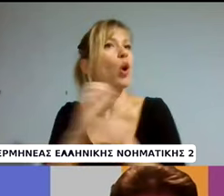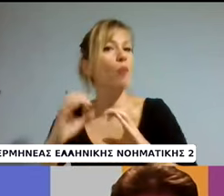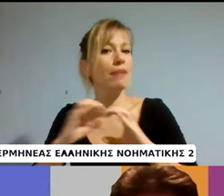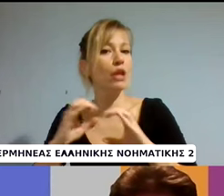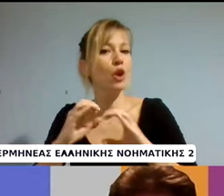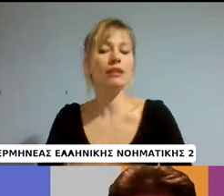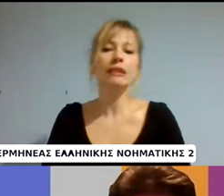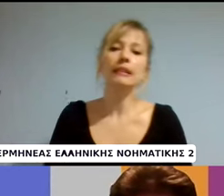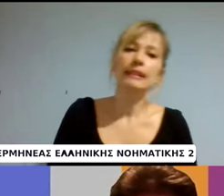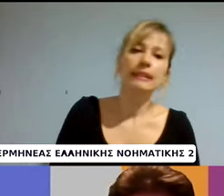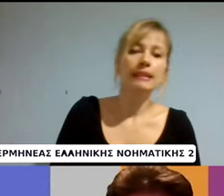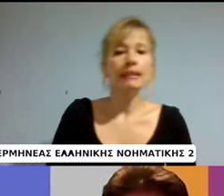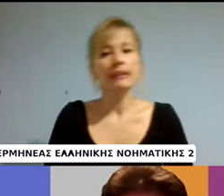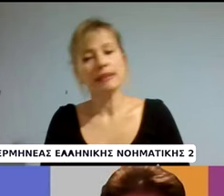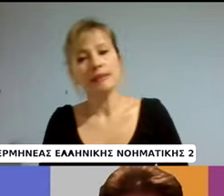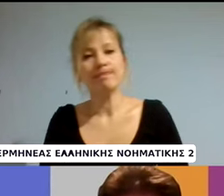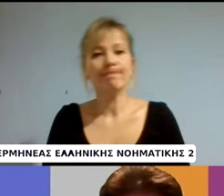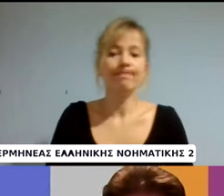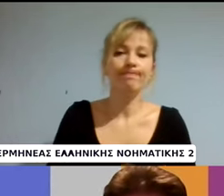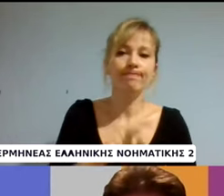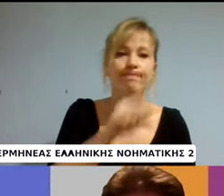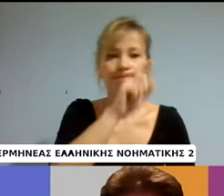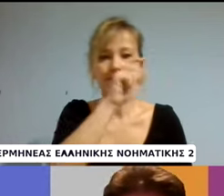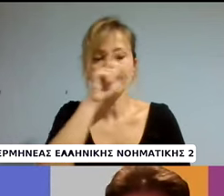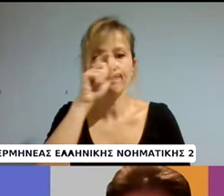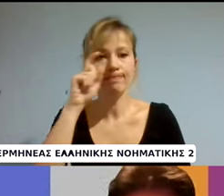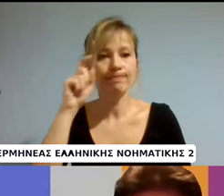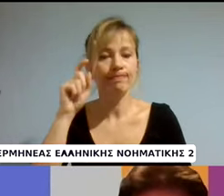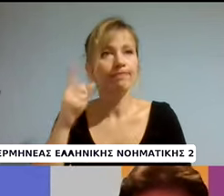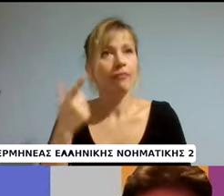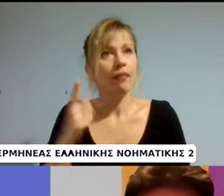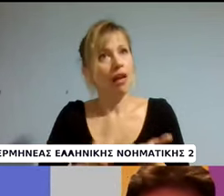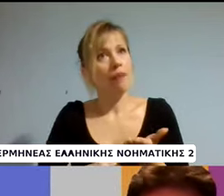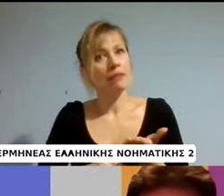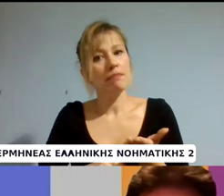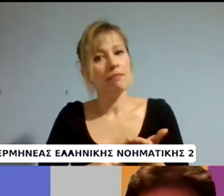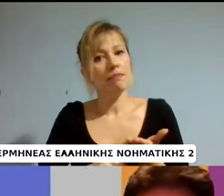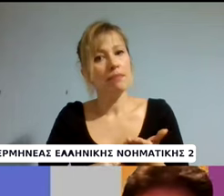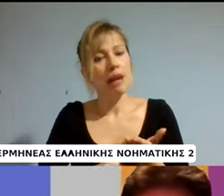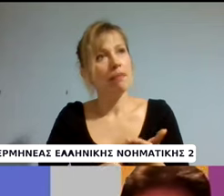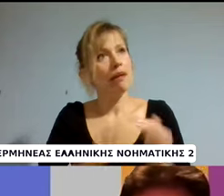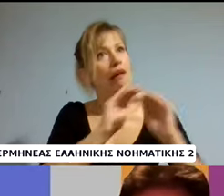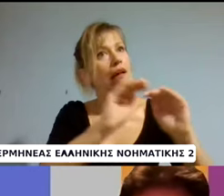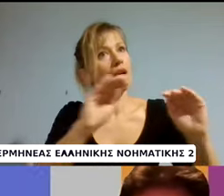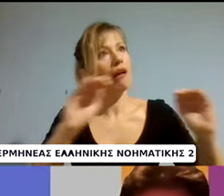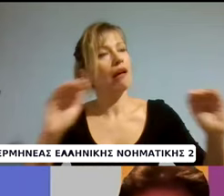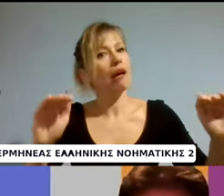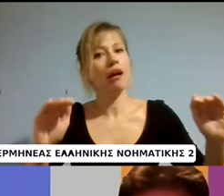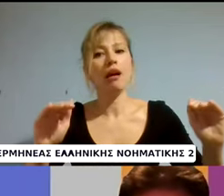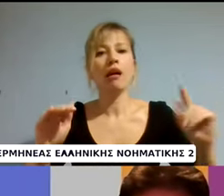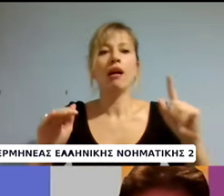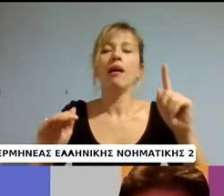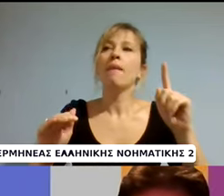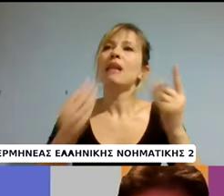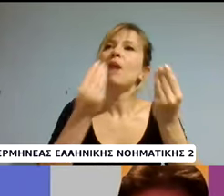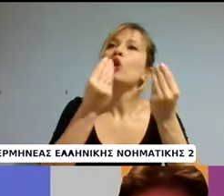Είναι λίγο δύσκολο να χρησιμοποιήσουμε αυτό. Πώς θα πούμε σε όλο τον κόσμο ότι πρέπει να αναλαμβάνετε δουλειές μόνο μέσω ενός τάδε